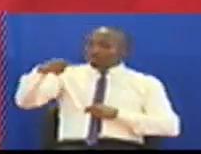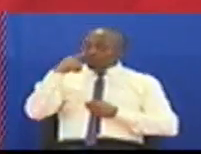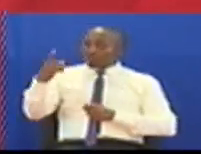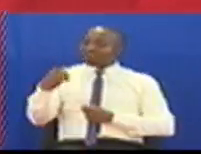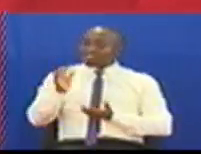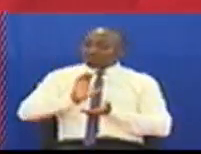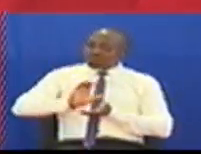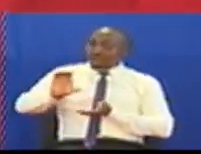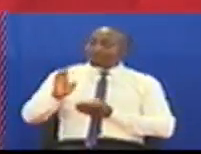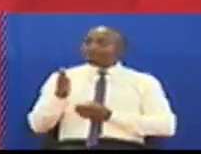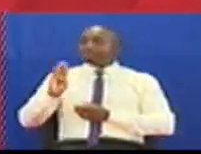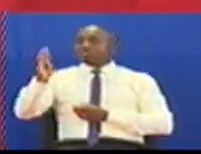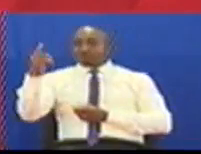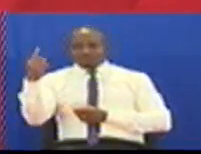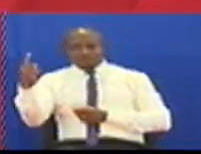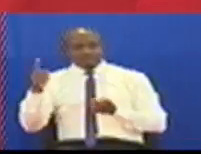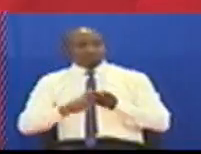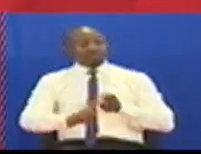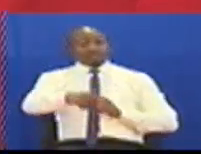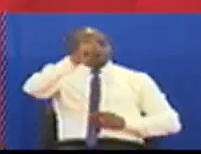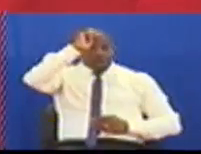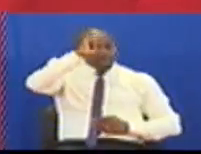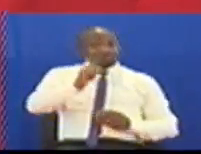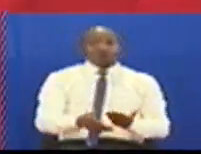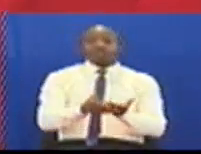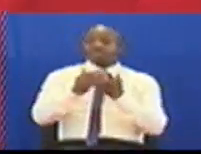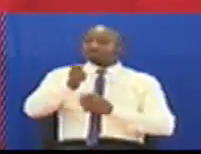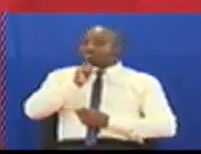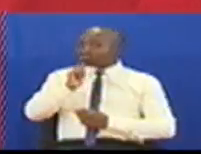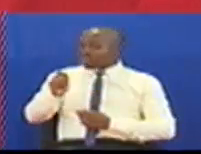tena bilioni 1. Mheshimiwa Naibu Spika,